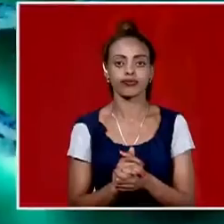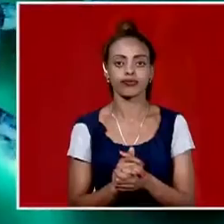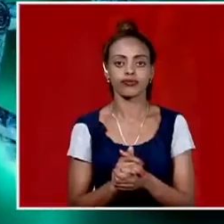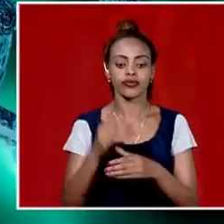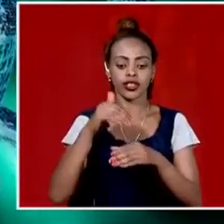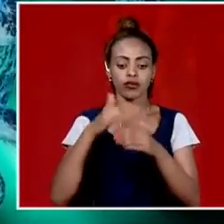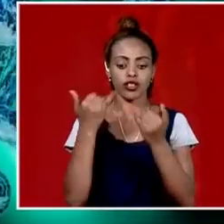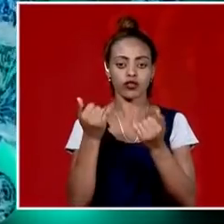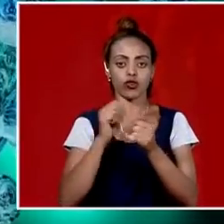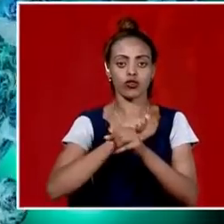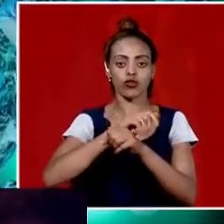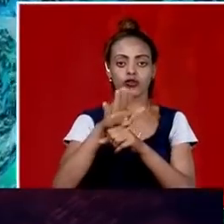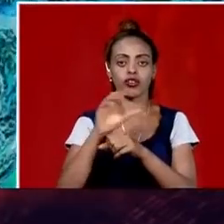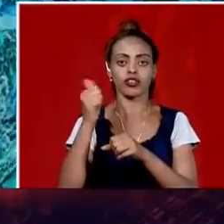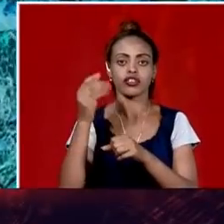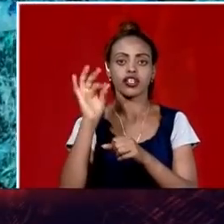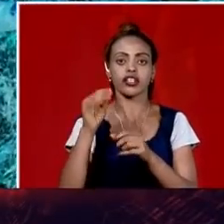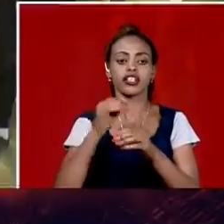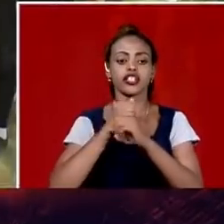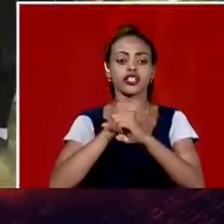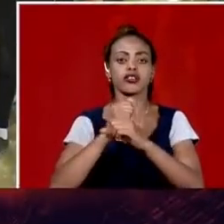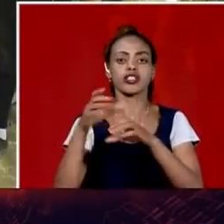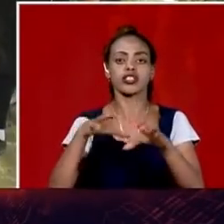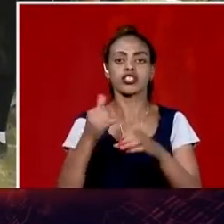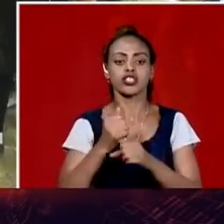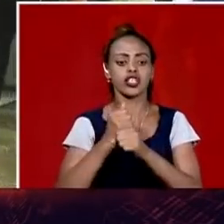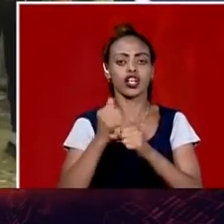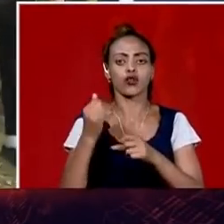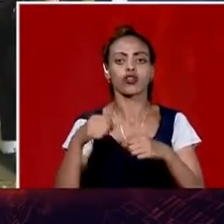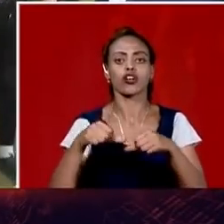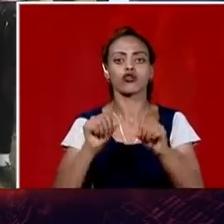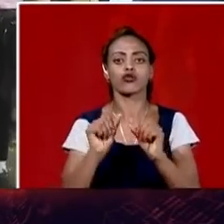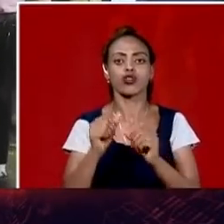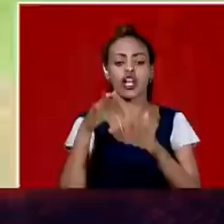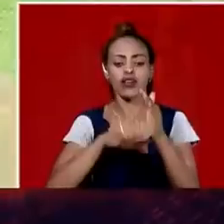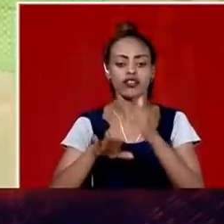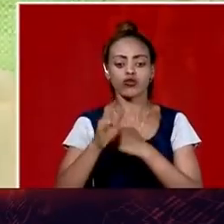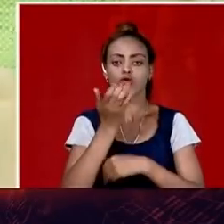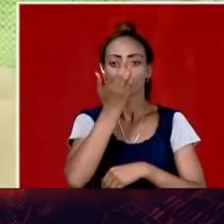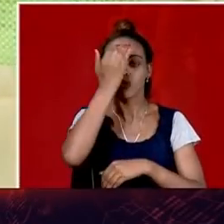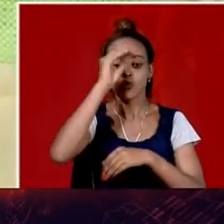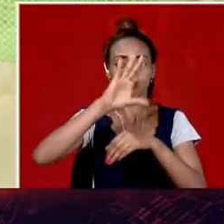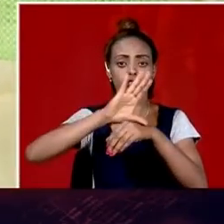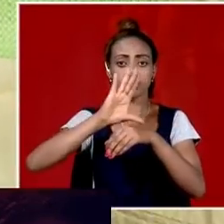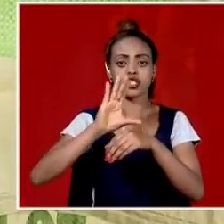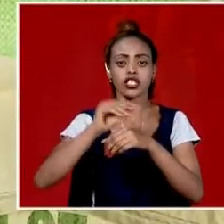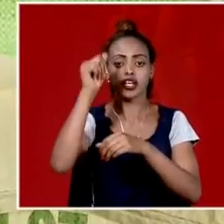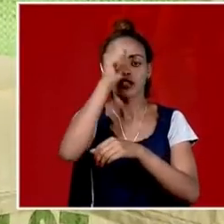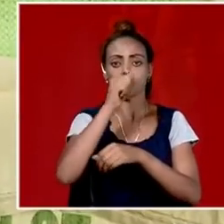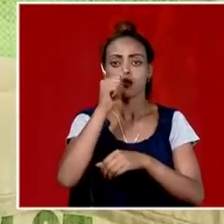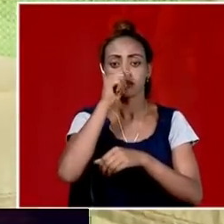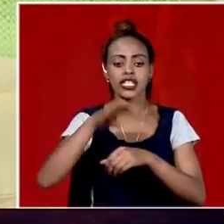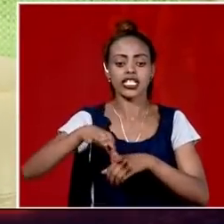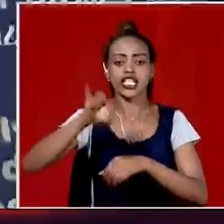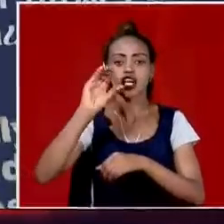ኣብዚ ሕዚ እዋን ኮቪድ-19 ንምክልኻል ዝግበሩ ሓገዛት ተጠናኺሮም እናቐጸሉ እንትኾኑ ኣብ ትሕቲ ኦርቶዶክሳዊት ተዋህዶ ቤተ ክርስትያን ኢትዮጵያ